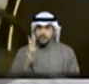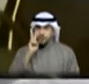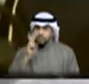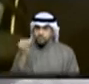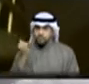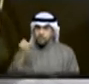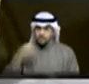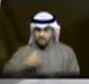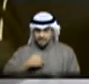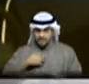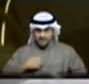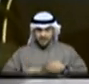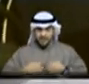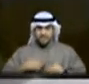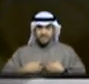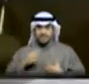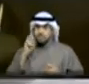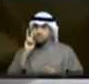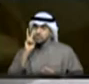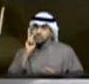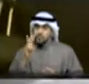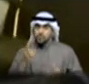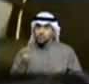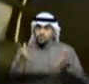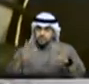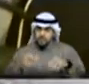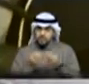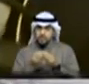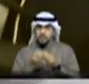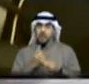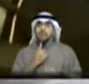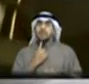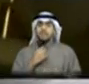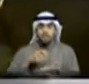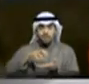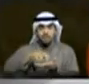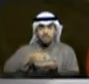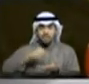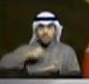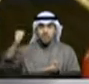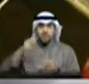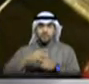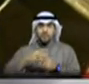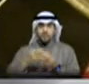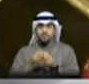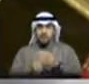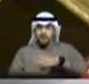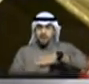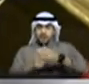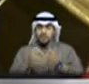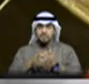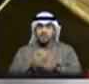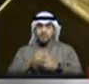للتعبير عن مدى حب وولاء شبابنا الغالي لوطنهم الغالي ولقيادتهم الحكيمة،